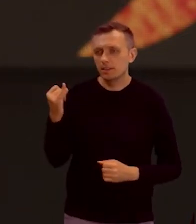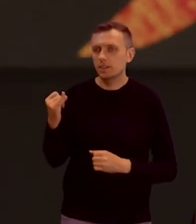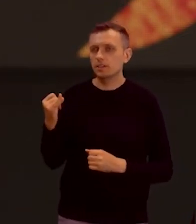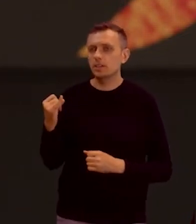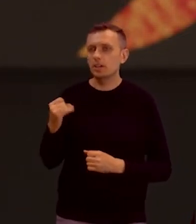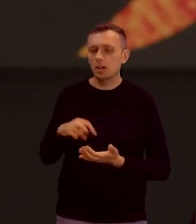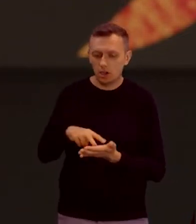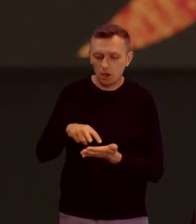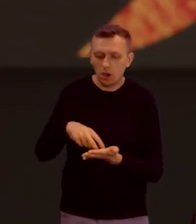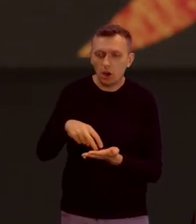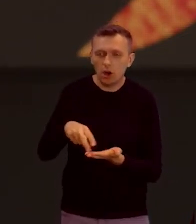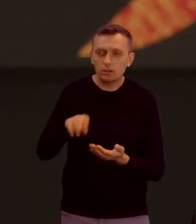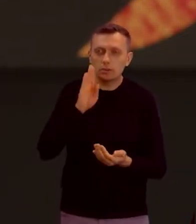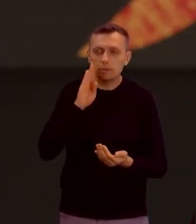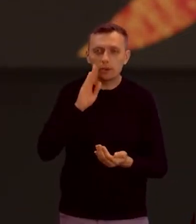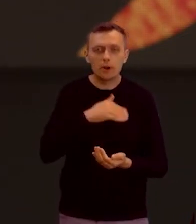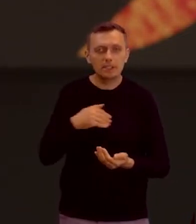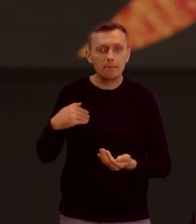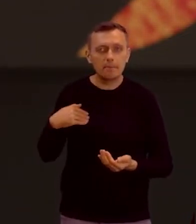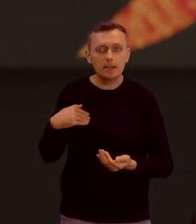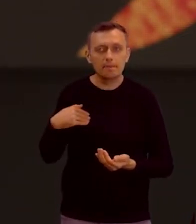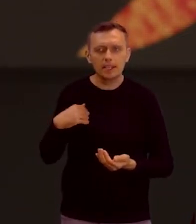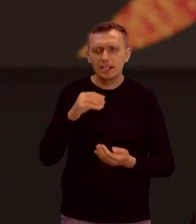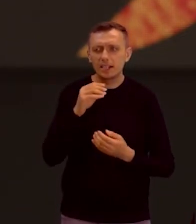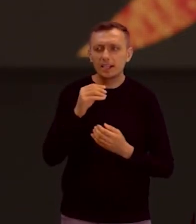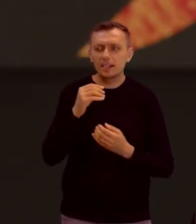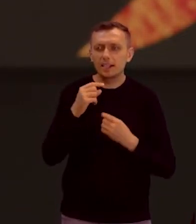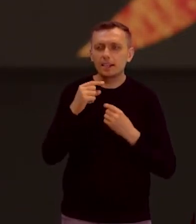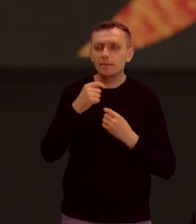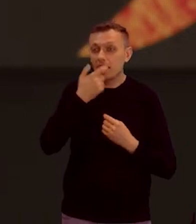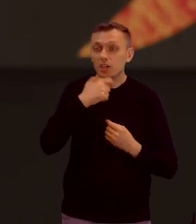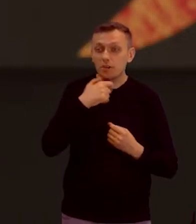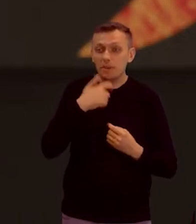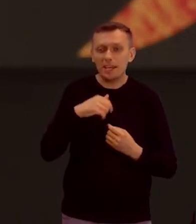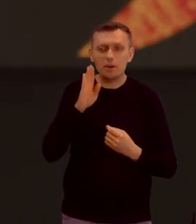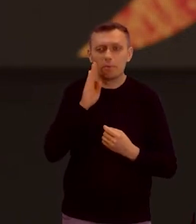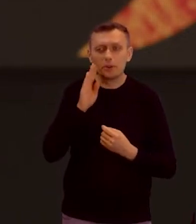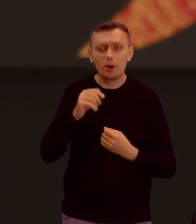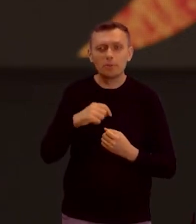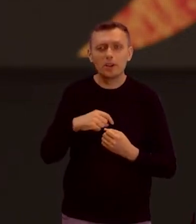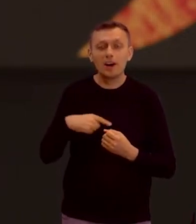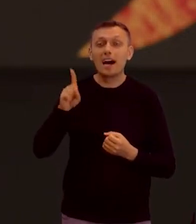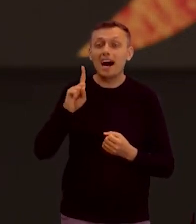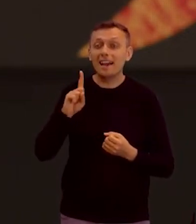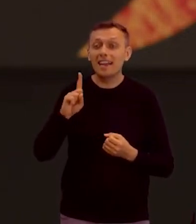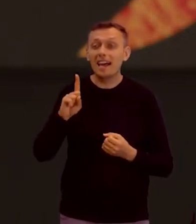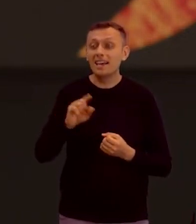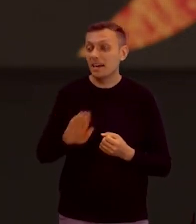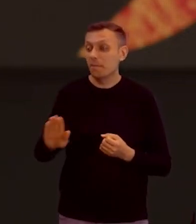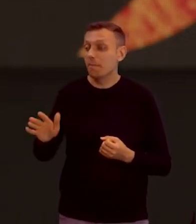a mimo to zdecydowanie mają własne zdanie. I na pewno nie